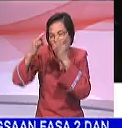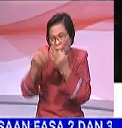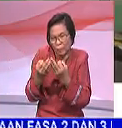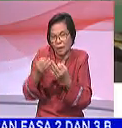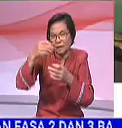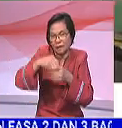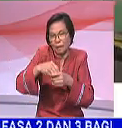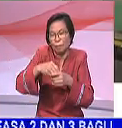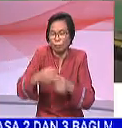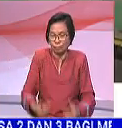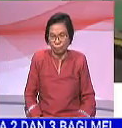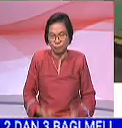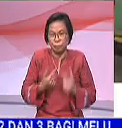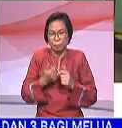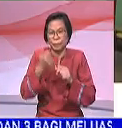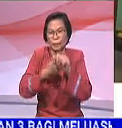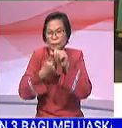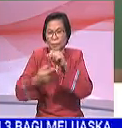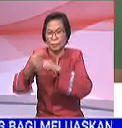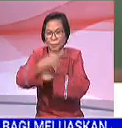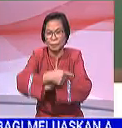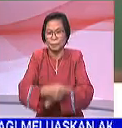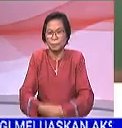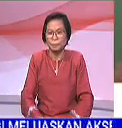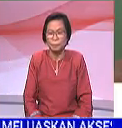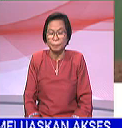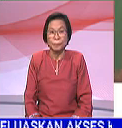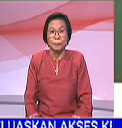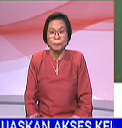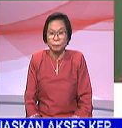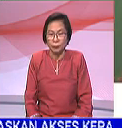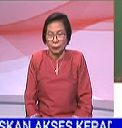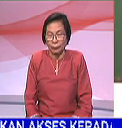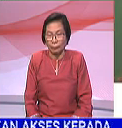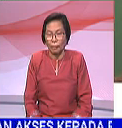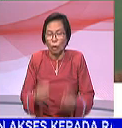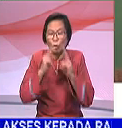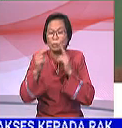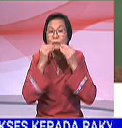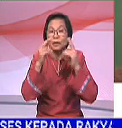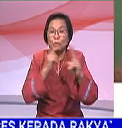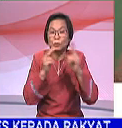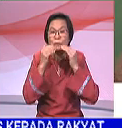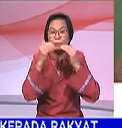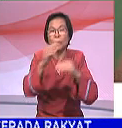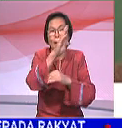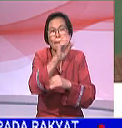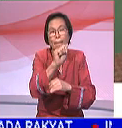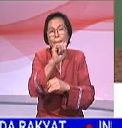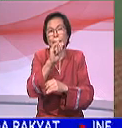mereka adalah menjalani kehidupan seharian pakai karena ucapkan terima Aceh membaca Gmail